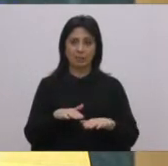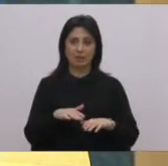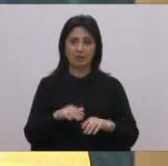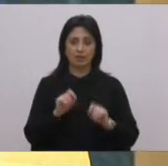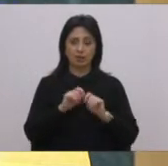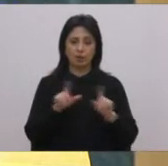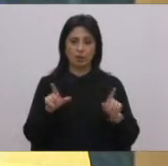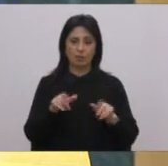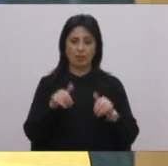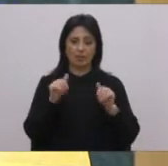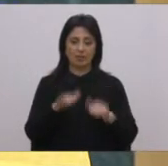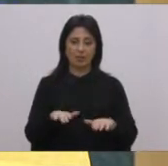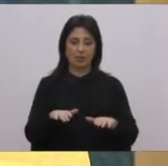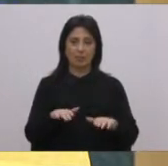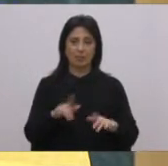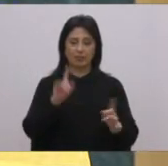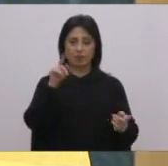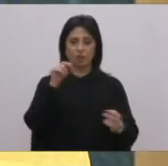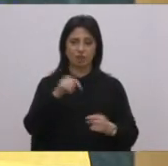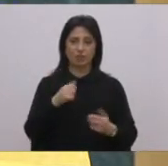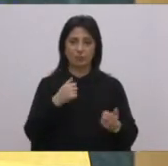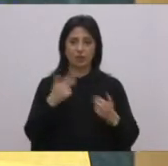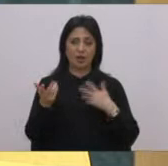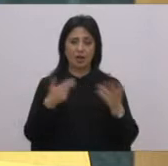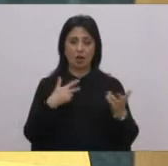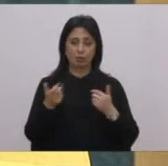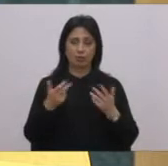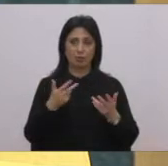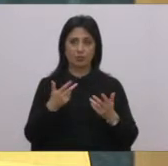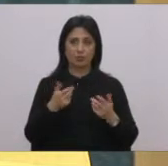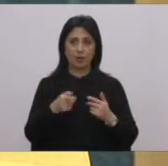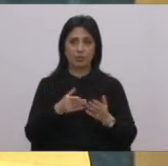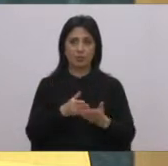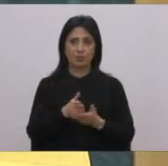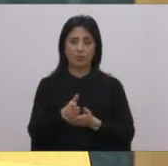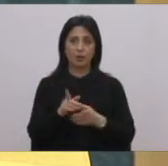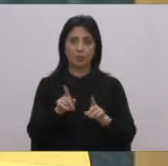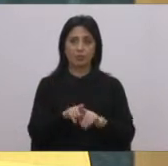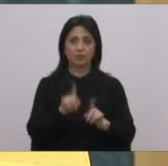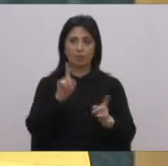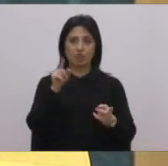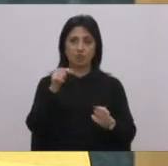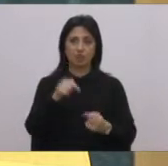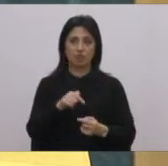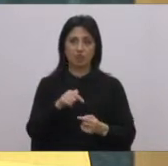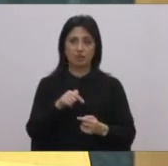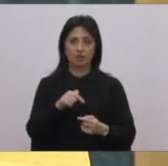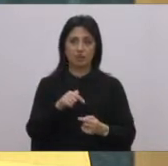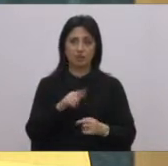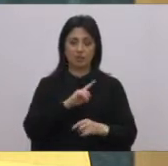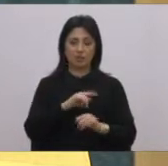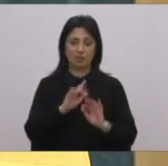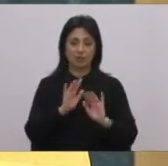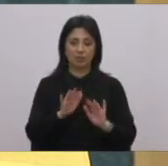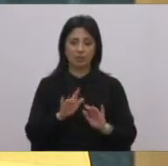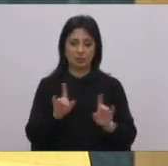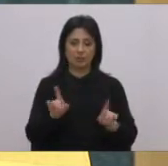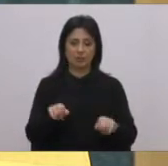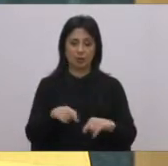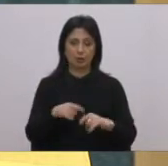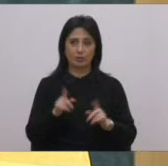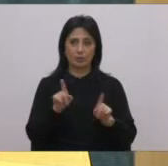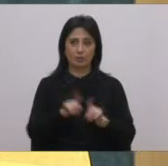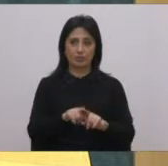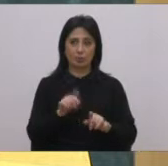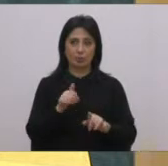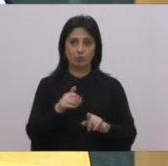სკოლები, დგინდება შესაბამისი რაოდენობები, თუმცა ამ მიმართულებითაც შესაბამის ძალისხმევას ვახორციელებთ, ისევე